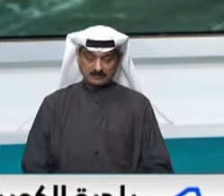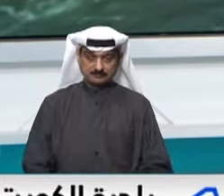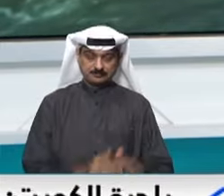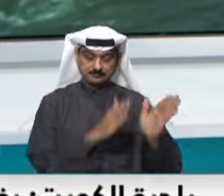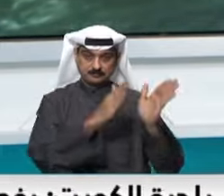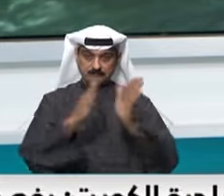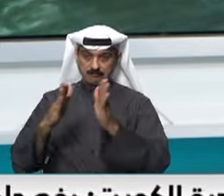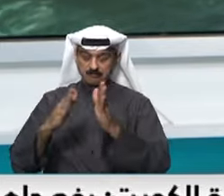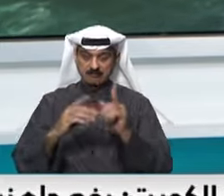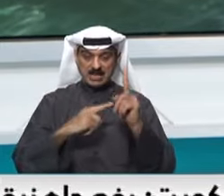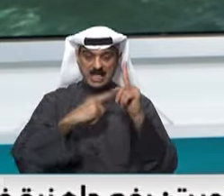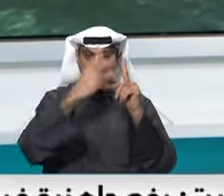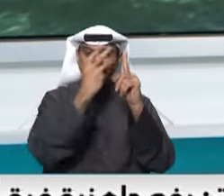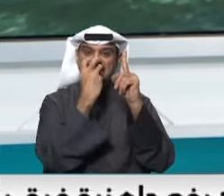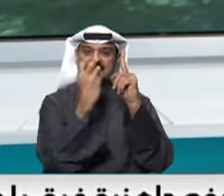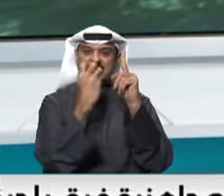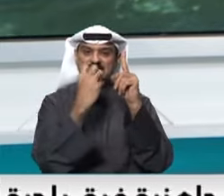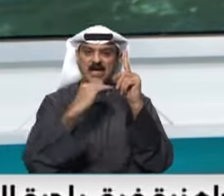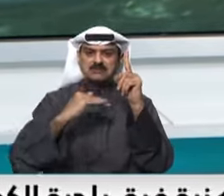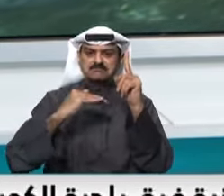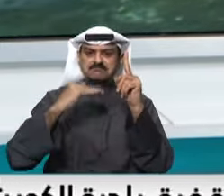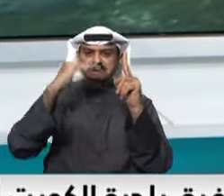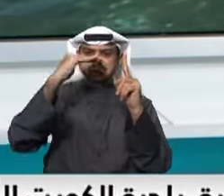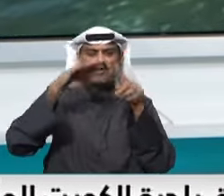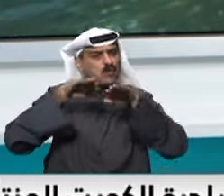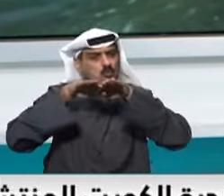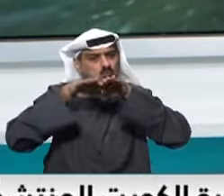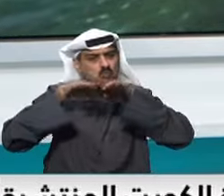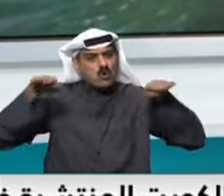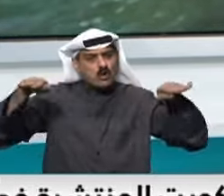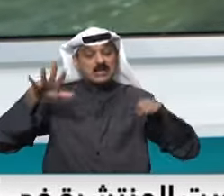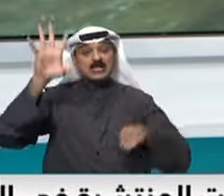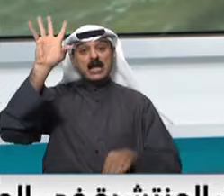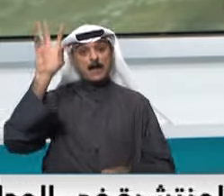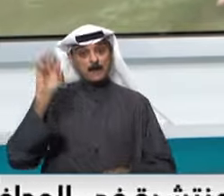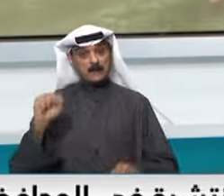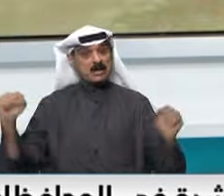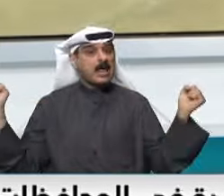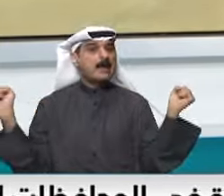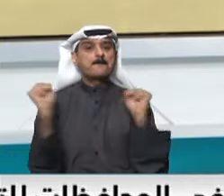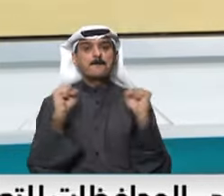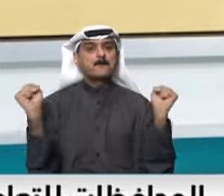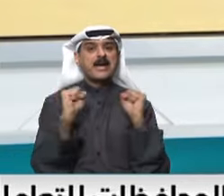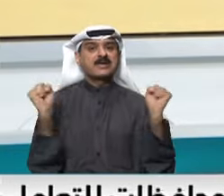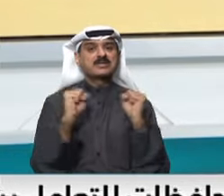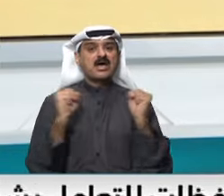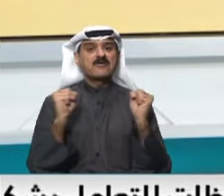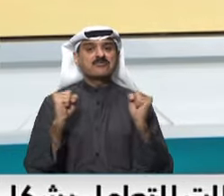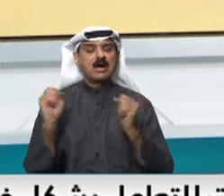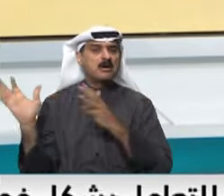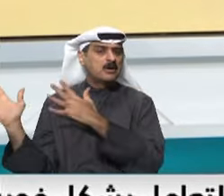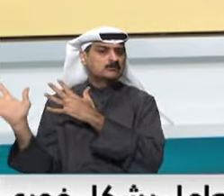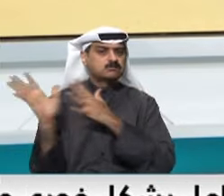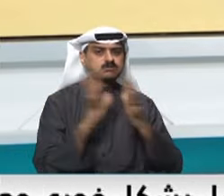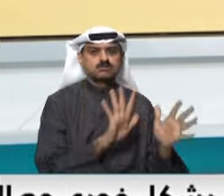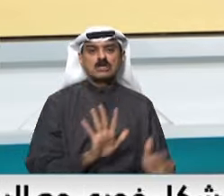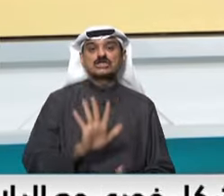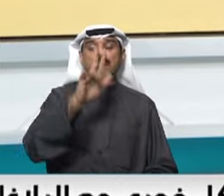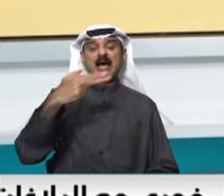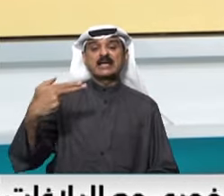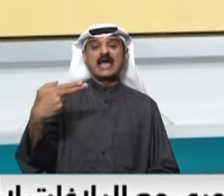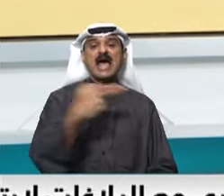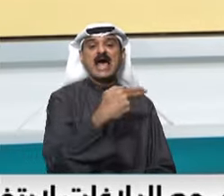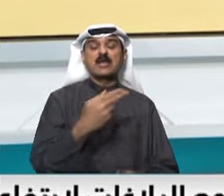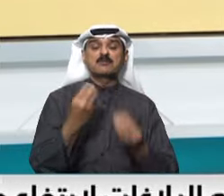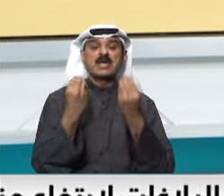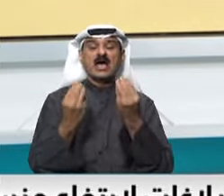درجات الحرارة إن شاء الله راح تستمر ويانا معتدلة في النهار، تميل إلى البرودة بالليل. أيضا الرياح راح تكون رياح معتدلة شمالية غربية